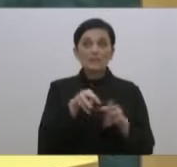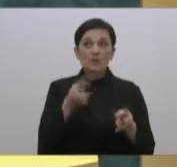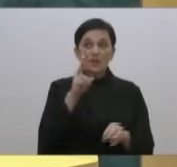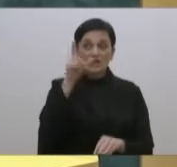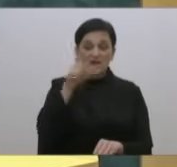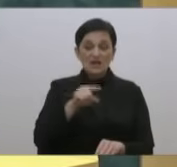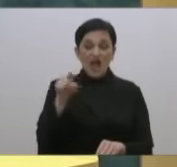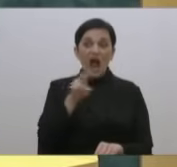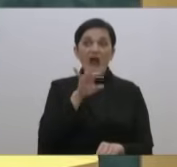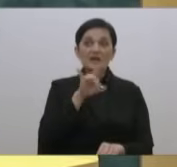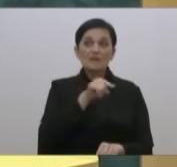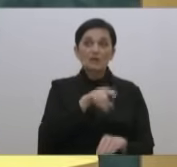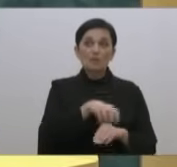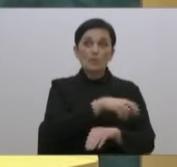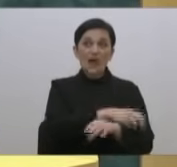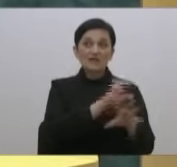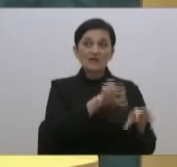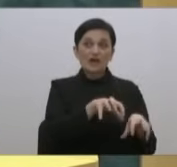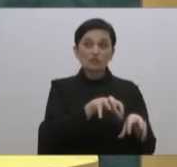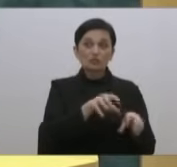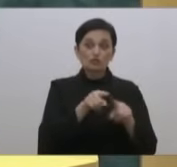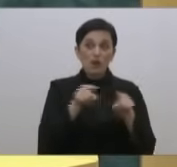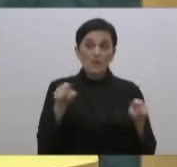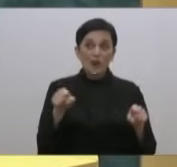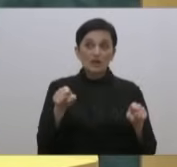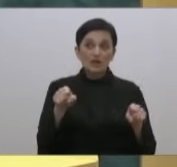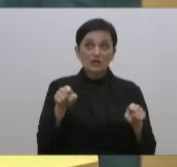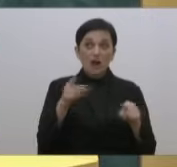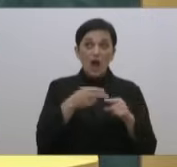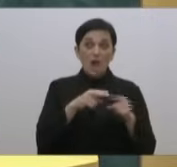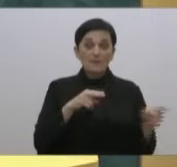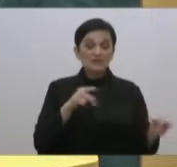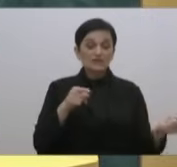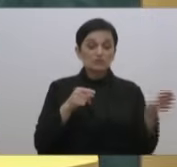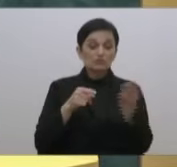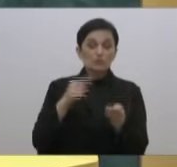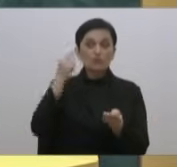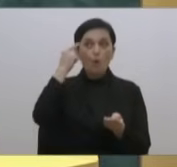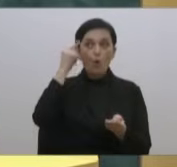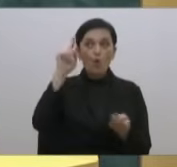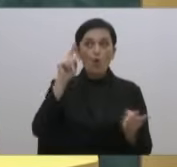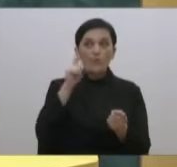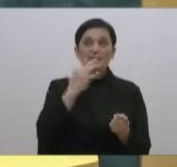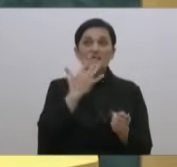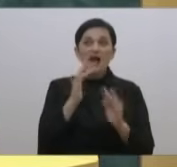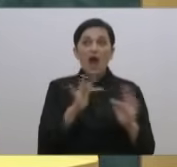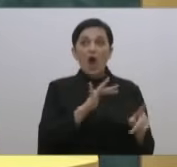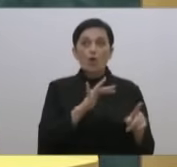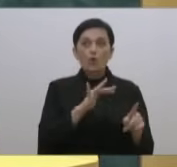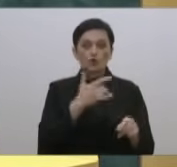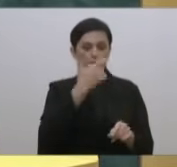vis candidatea, da Irakli Haribașvili, parteis tauș domaria, amat mami sapiris pirot, zis moi picres rom, nați mozraoba